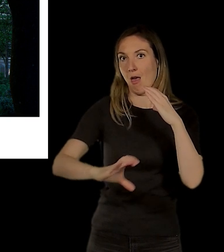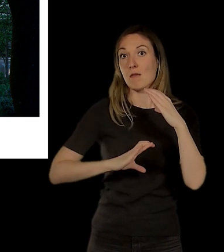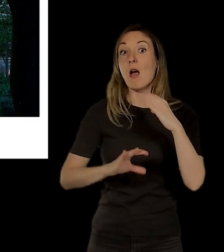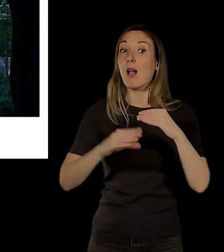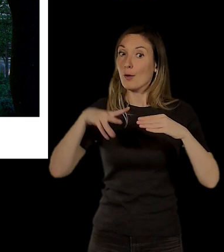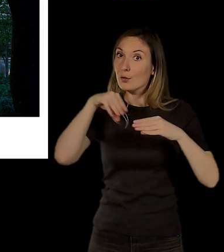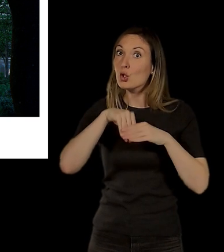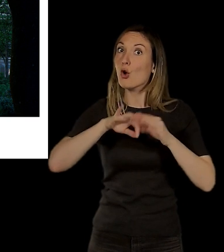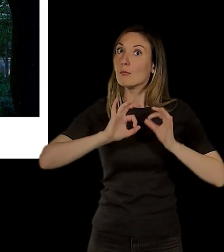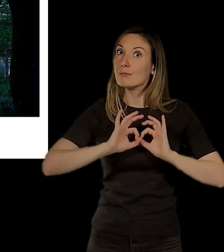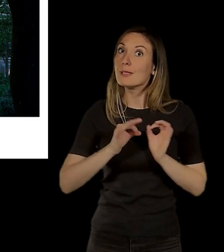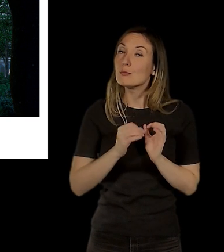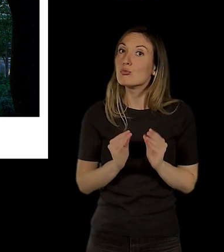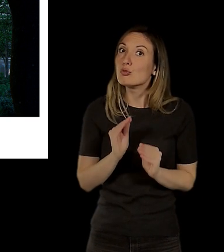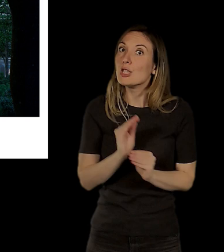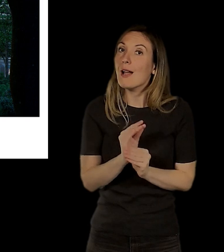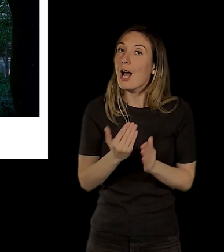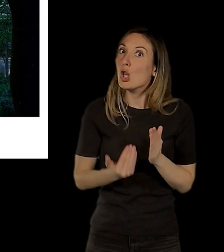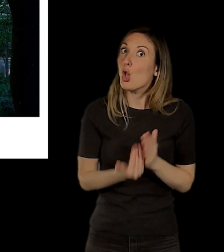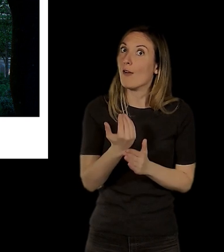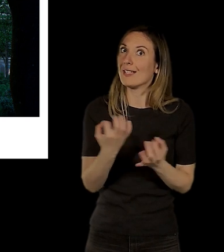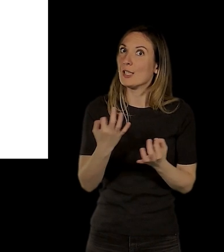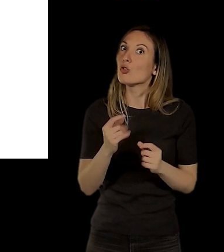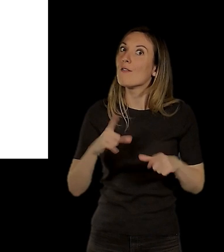do městského prostoru nový typ prostoru,